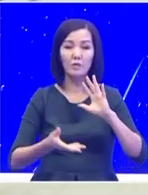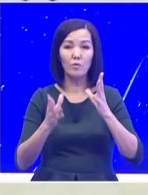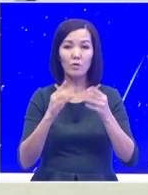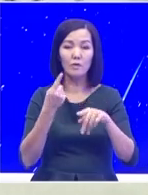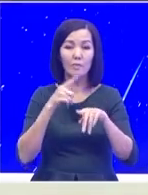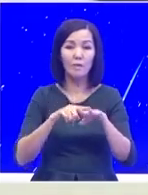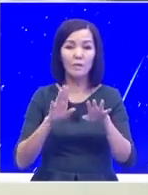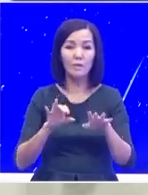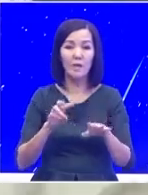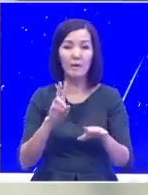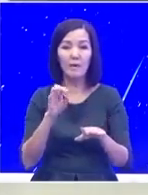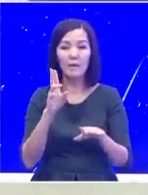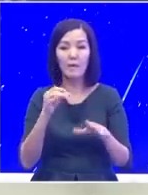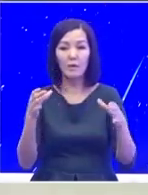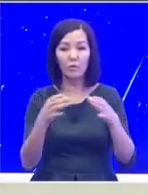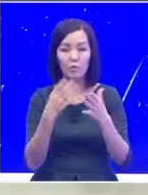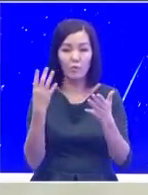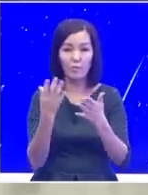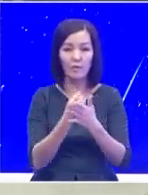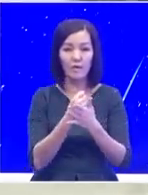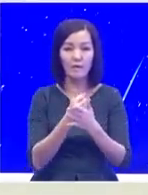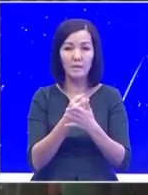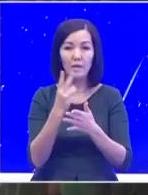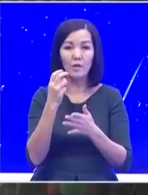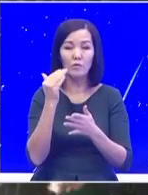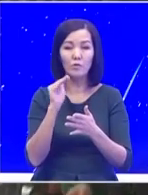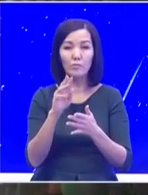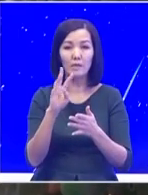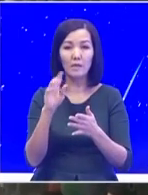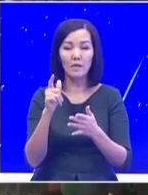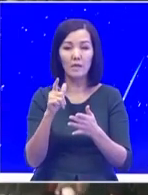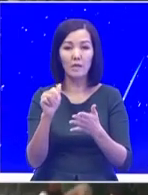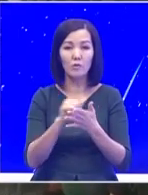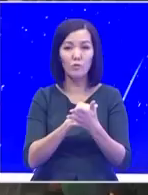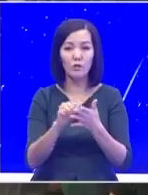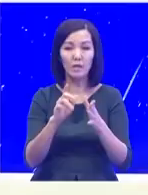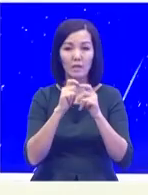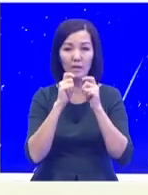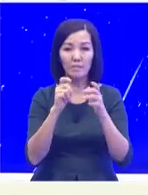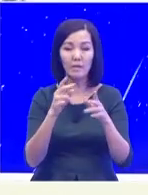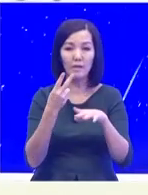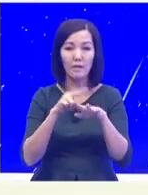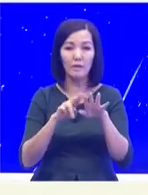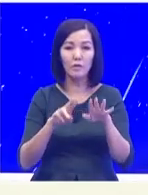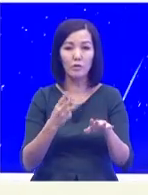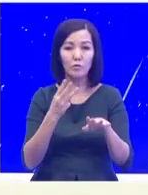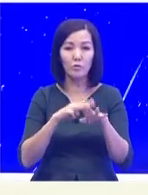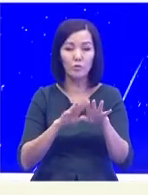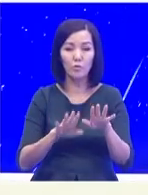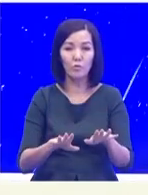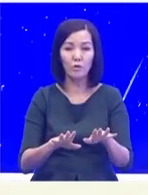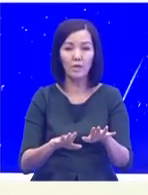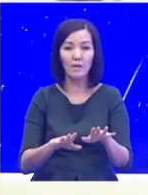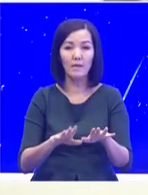жүлде Амангелді ауылының атқамінерлеріне бұйырды. Олар 200 мың теңгенің сертификатын иеленді. Ал 2-3 жүлделі